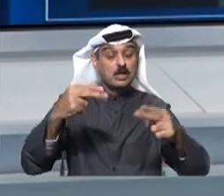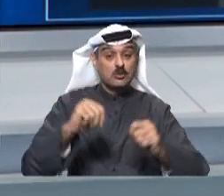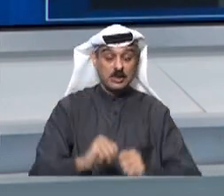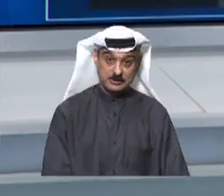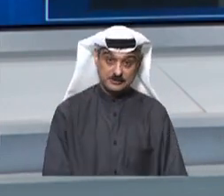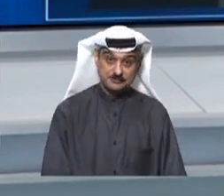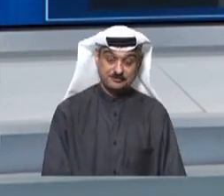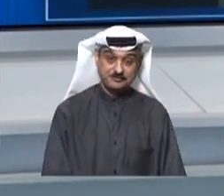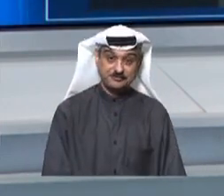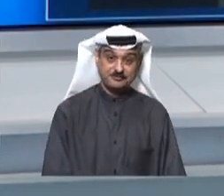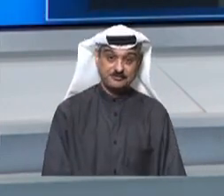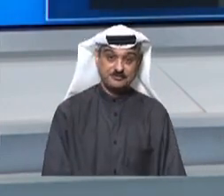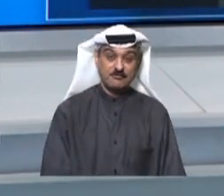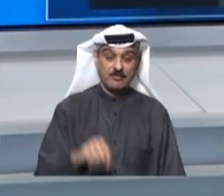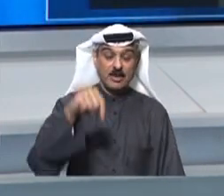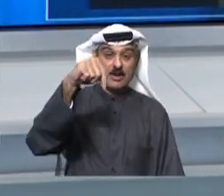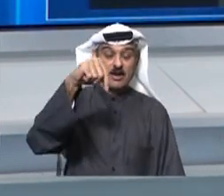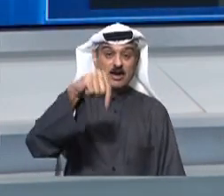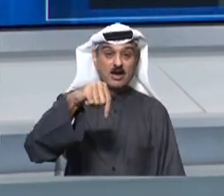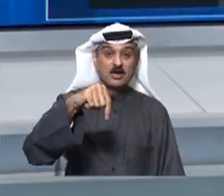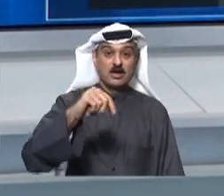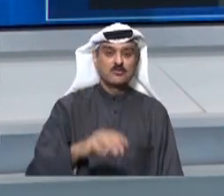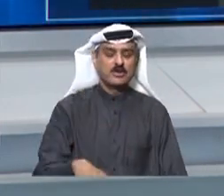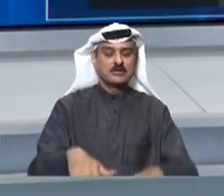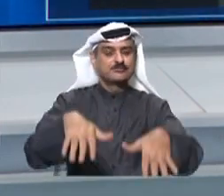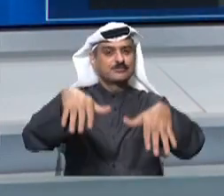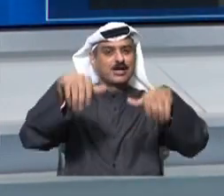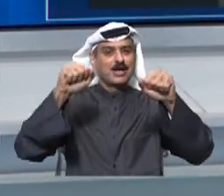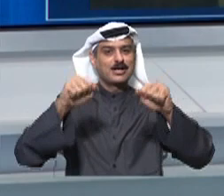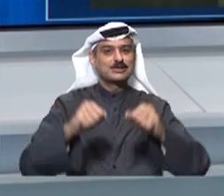التواصل الاجتماعي. أما الآن تنتهي نشرتنا